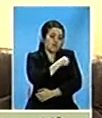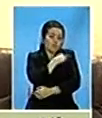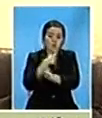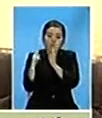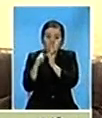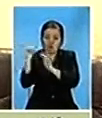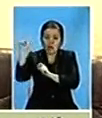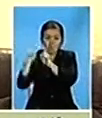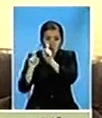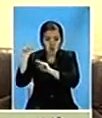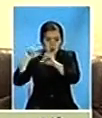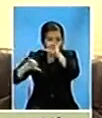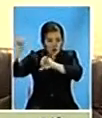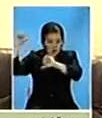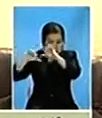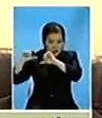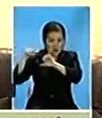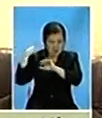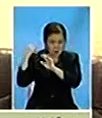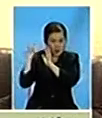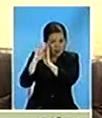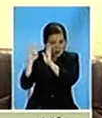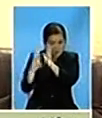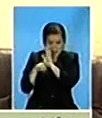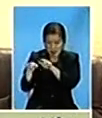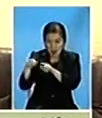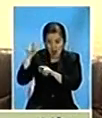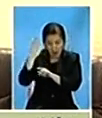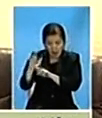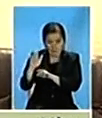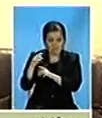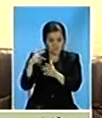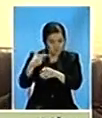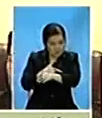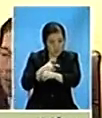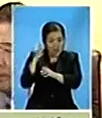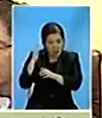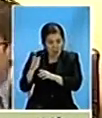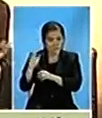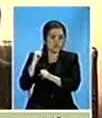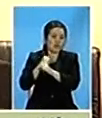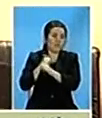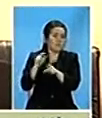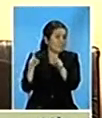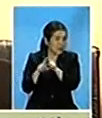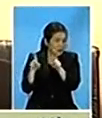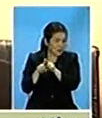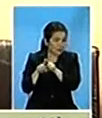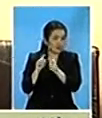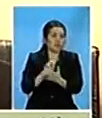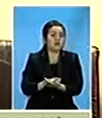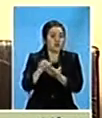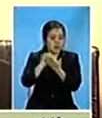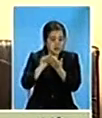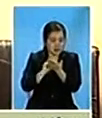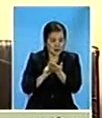ไล่ตามเหมือนกันนะออกระเบียบว่าอันนี้ห้ามใช้อันนี้ห้ามฉีดอันนี้ห้ามทำอันนี้อะไรต่ออะไรเนี่ยมันก็จะออกตามหลังอันนี้เขียนตามขึ้นม